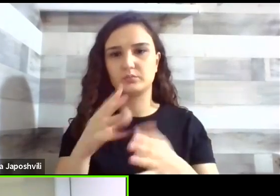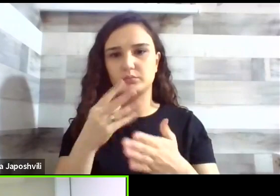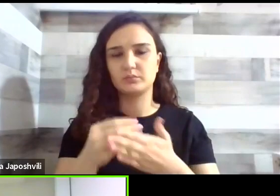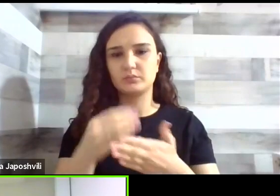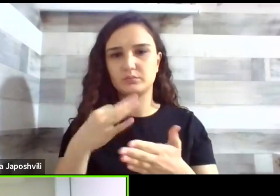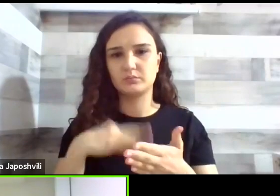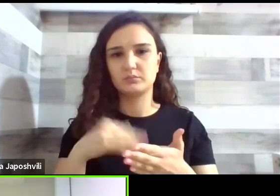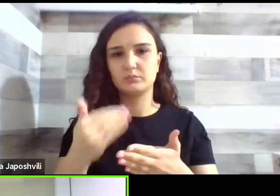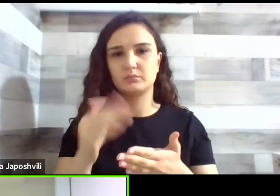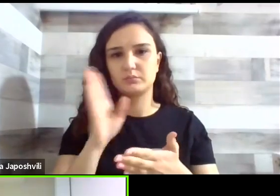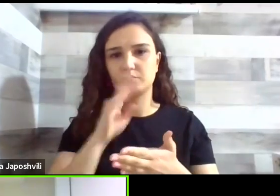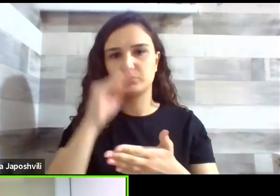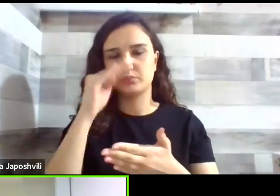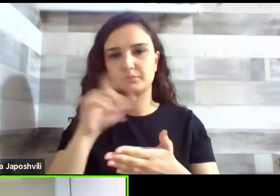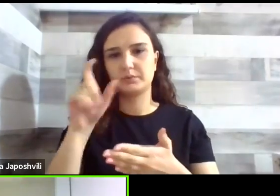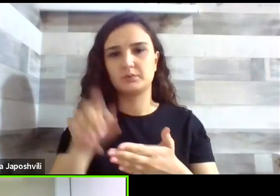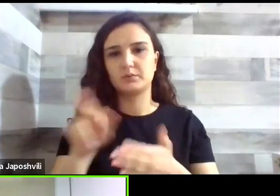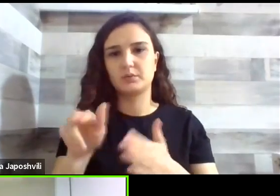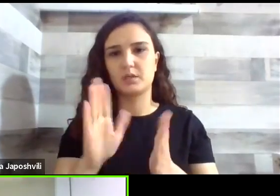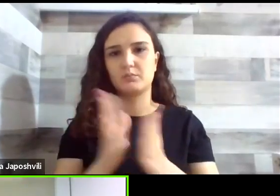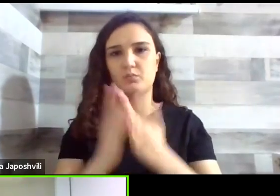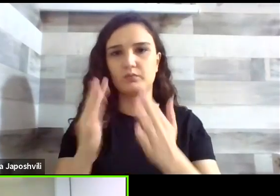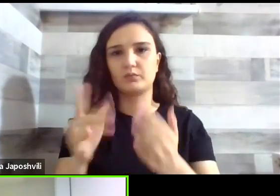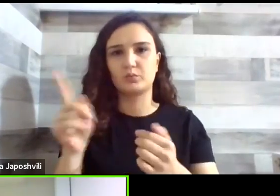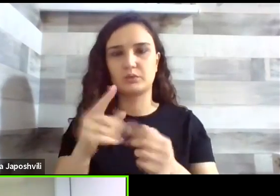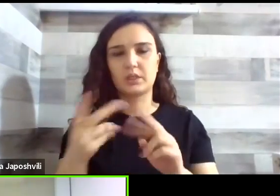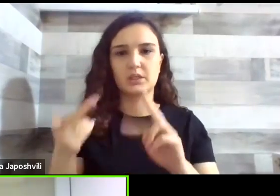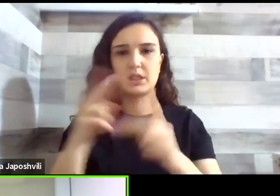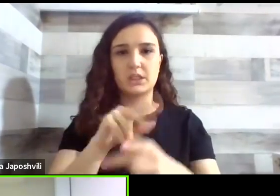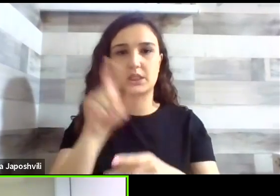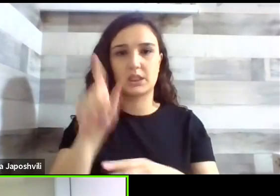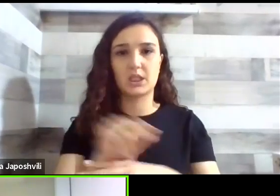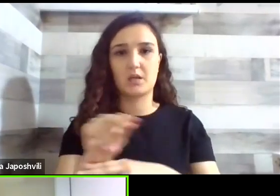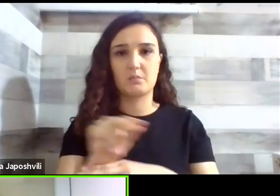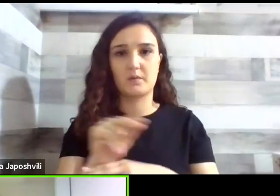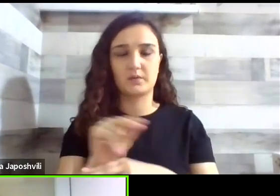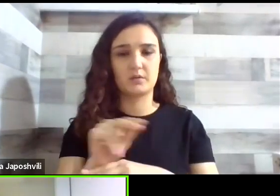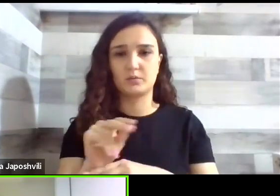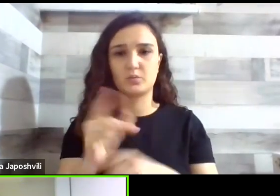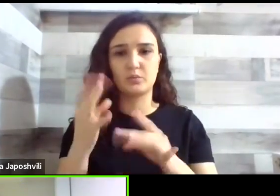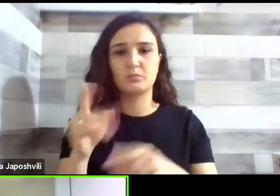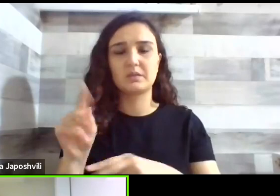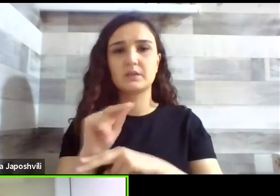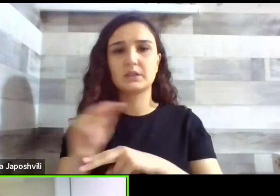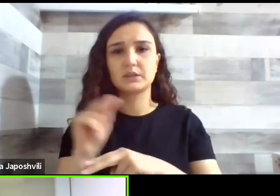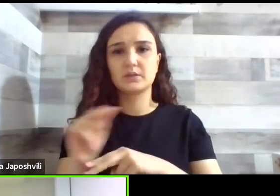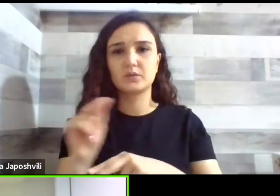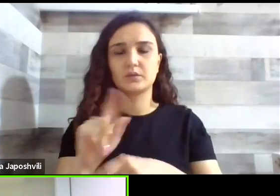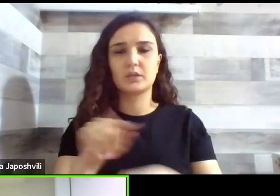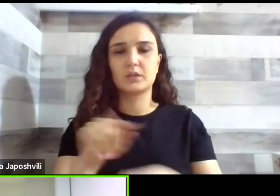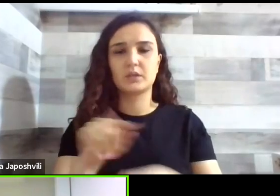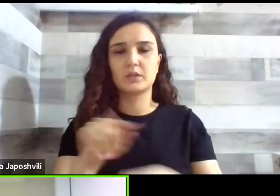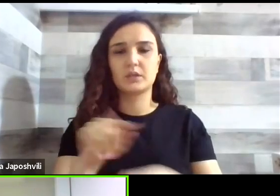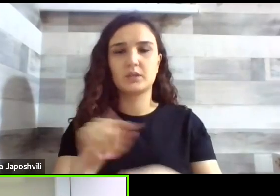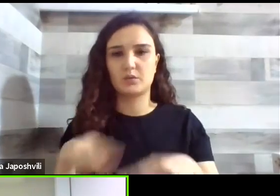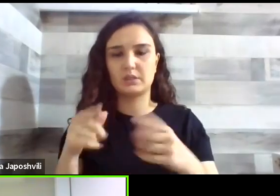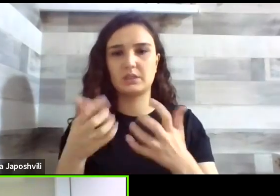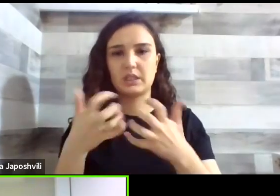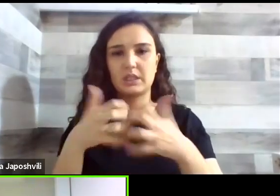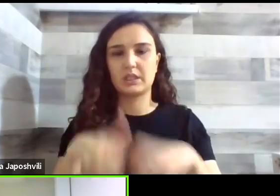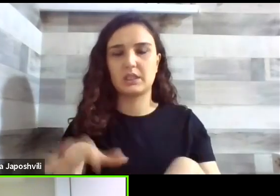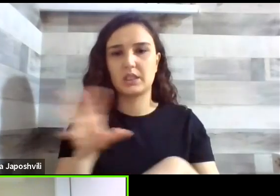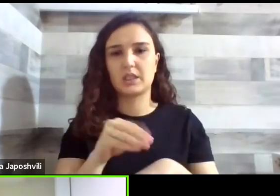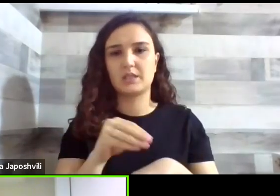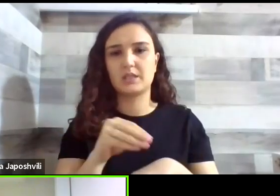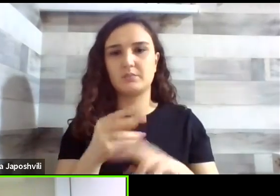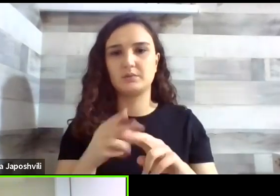შვილის მშობლად და არ მოვთხოვოთ, რომ ის გადაიქცეს თერაპევტად. Უბრალოდ მას ვასწავლოთ და გავაძლიეროთ ის ტექნიკები,